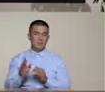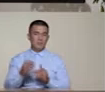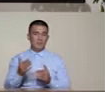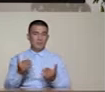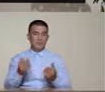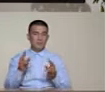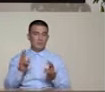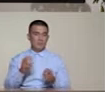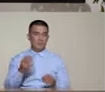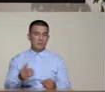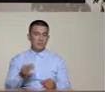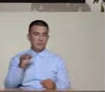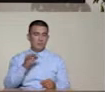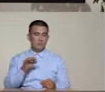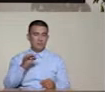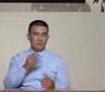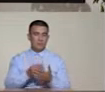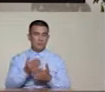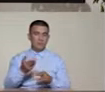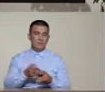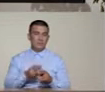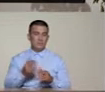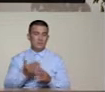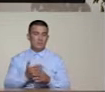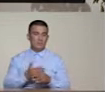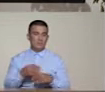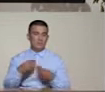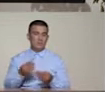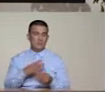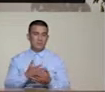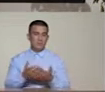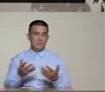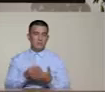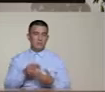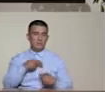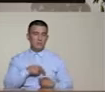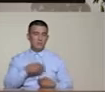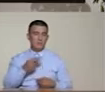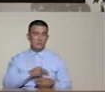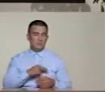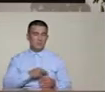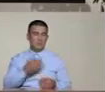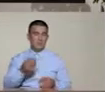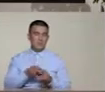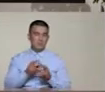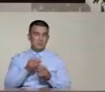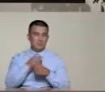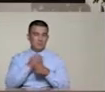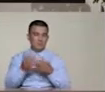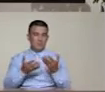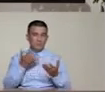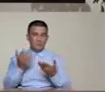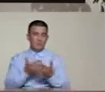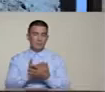Bugungi mavzumiz tarix faniga yordamchi bo'lgan asosiy sohalardan biri bu arxeologiyaga